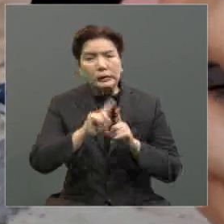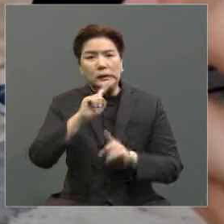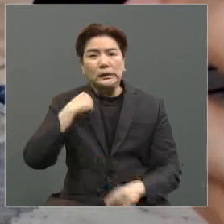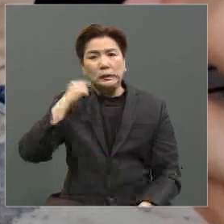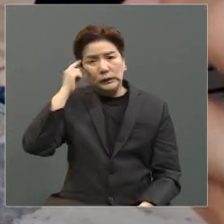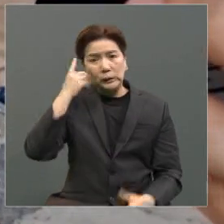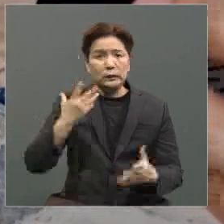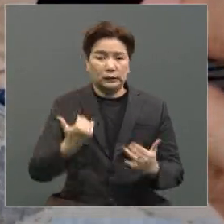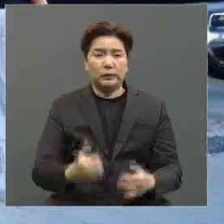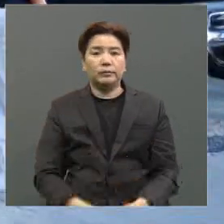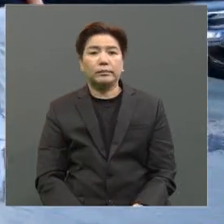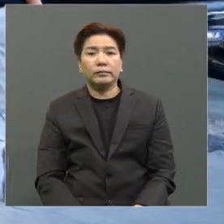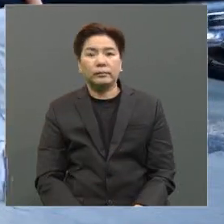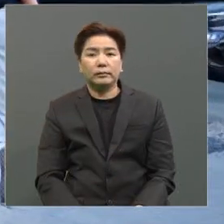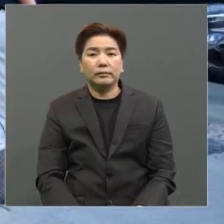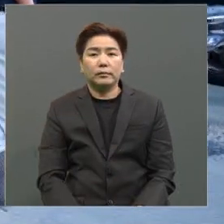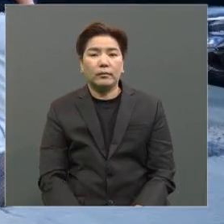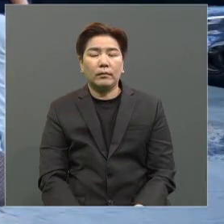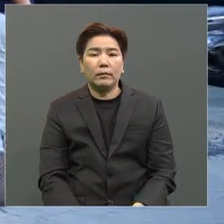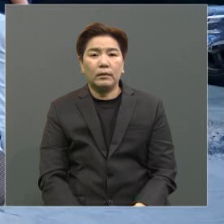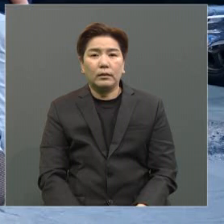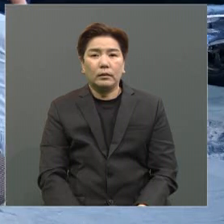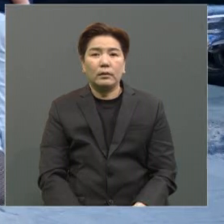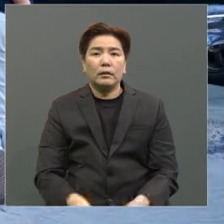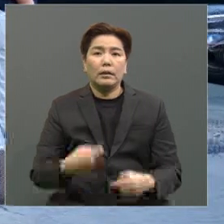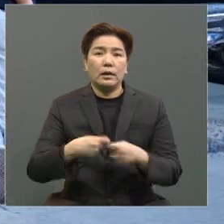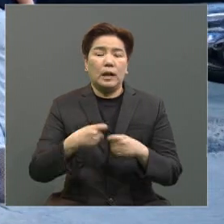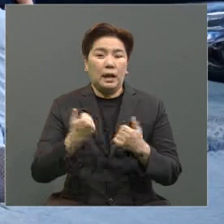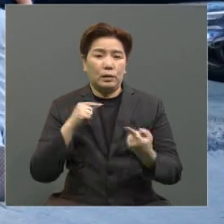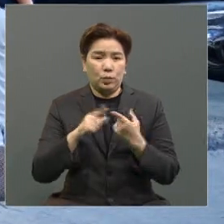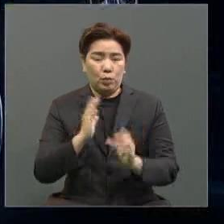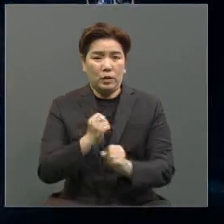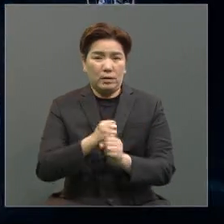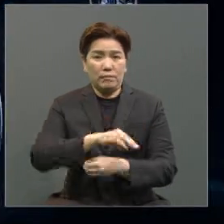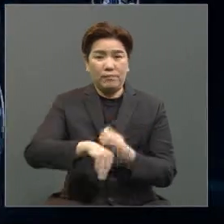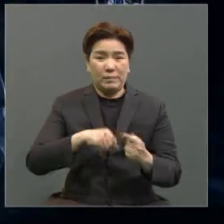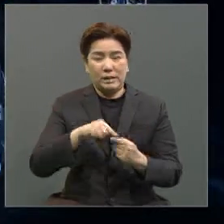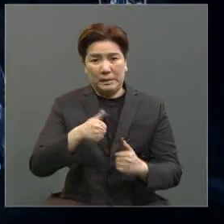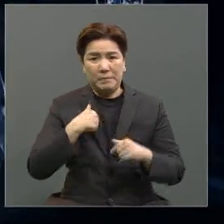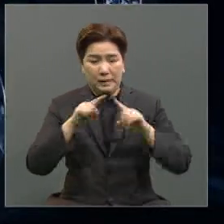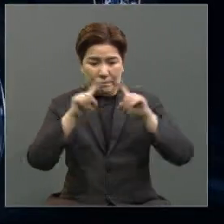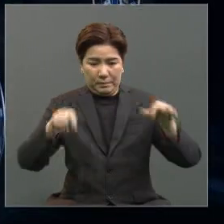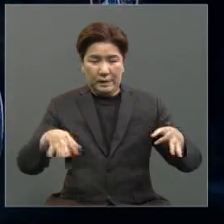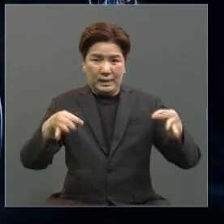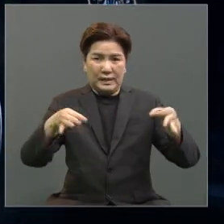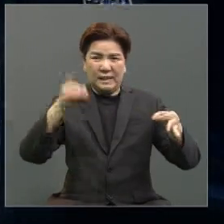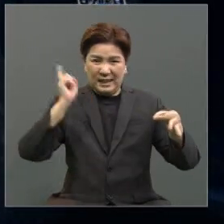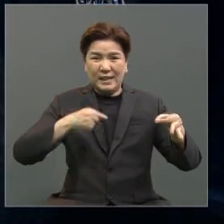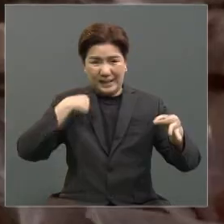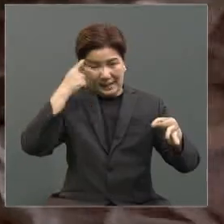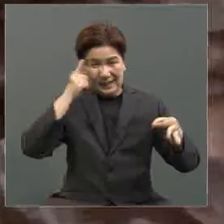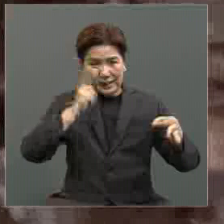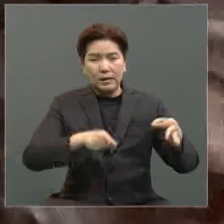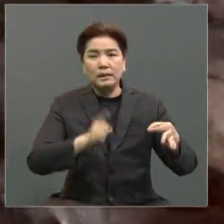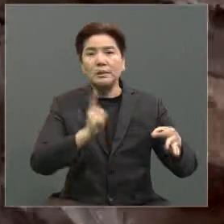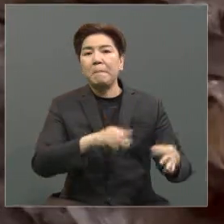ไหนอืนะนี่แหละความยากของผู้ประกอบการด้วยนะมีใบมาเราก็คิดว่าใบจริงใช่มยแต่บาง